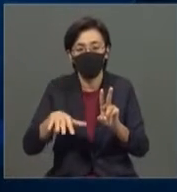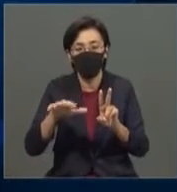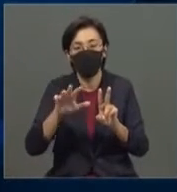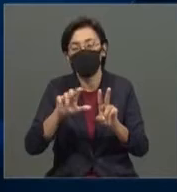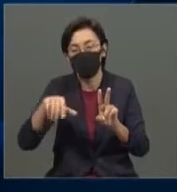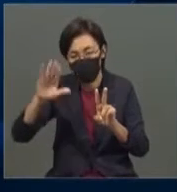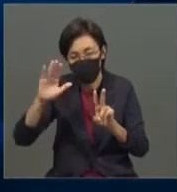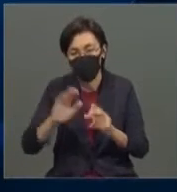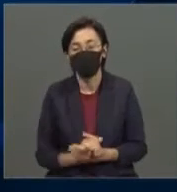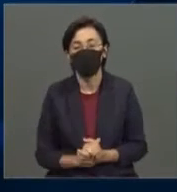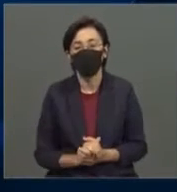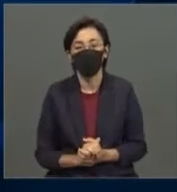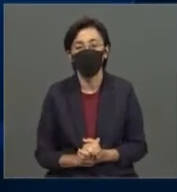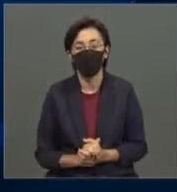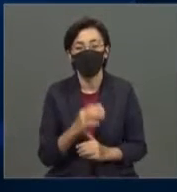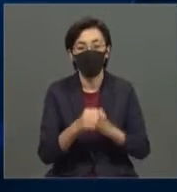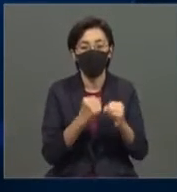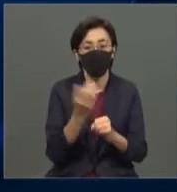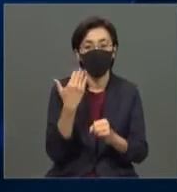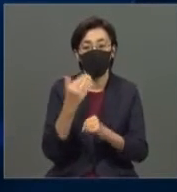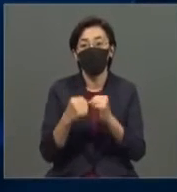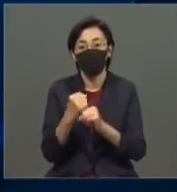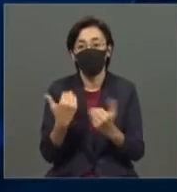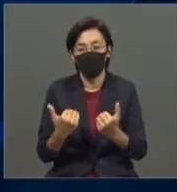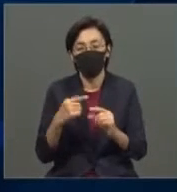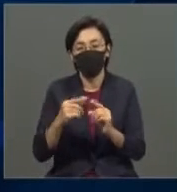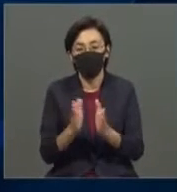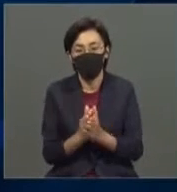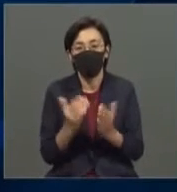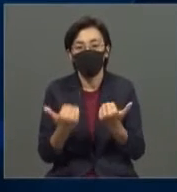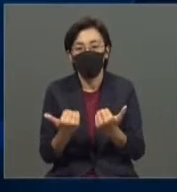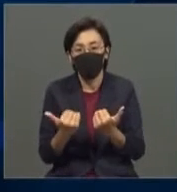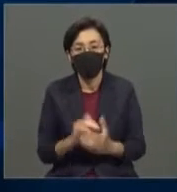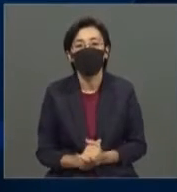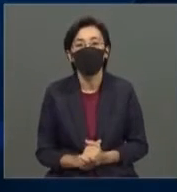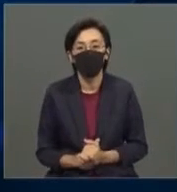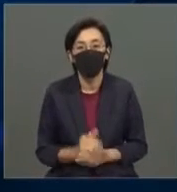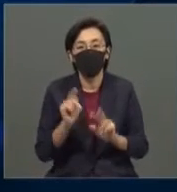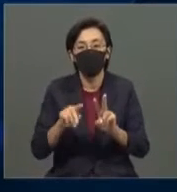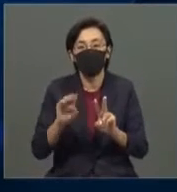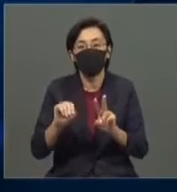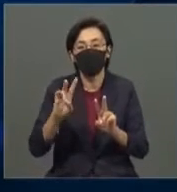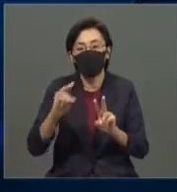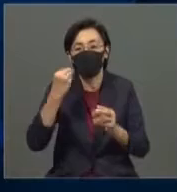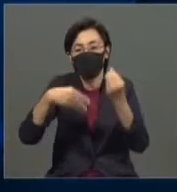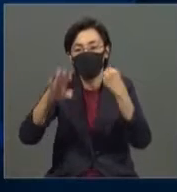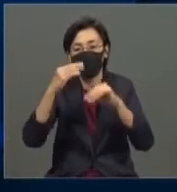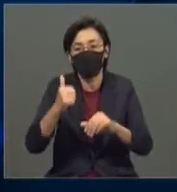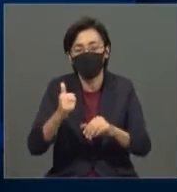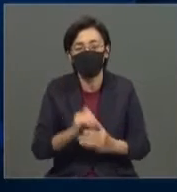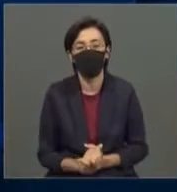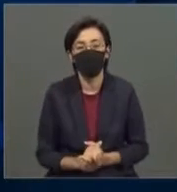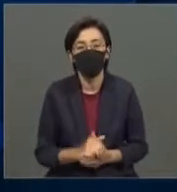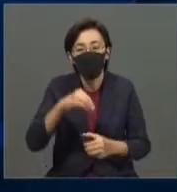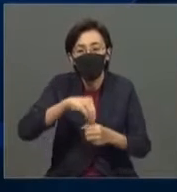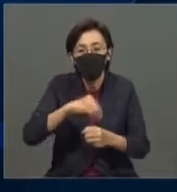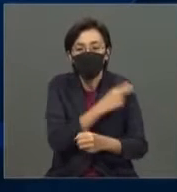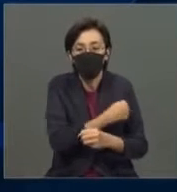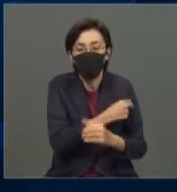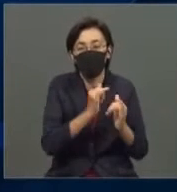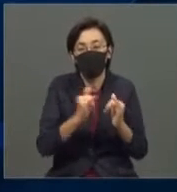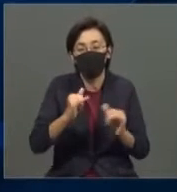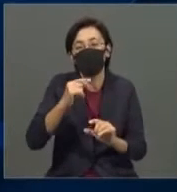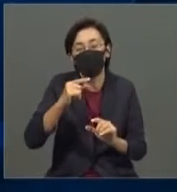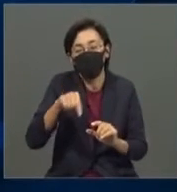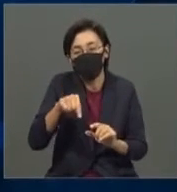225,000 กว่ารายนะครับแล้วก็หายป่วยวันนี้เพิ่มขึ้น 2,047 นะครับแล้วก็ยังรักษาตัวอยู่ในโรงพยาบ